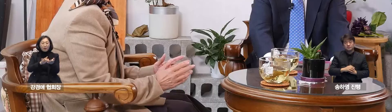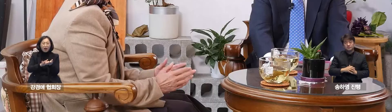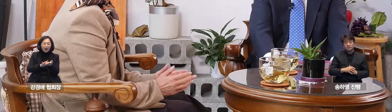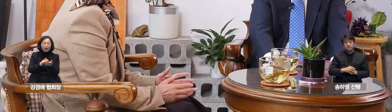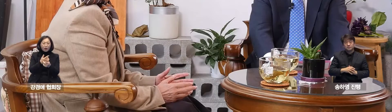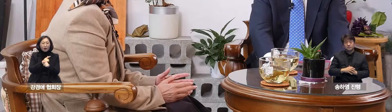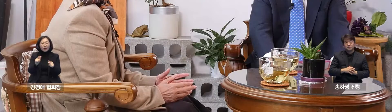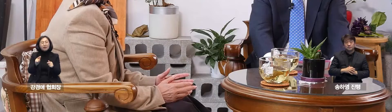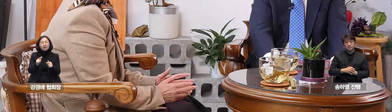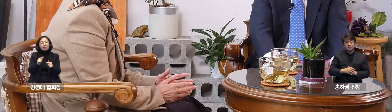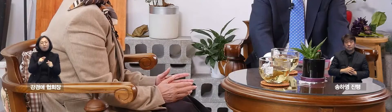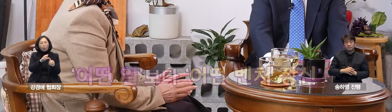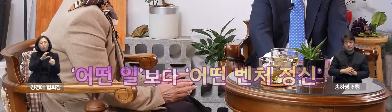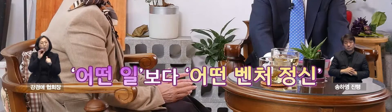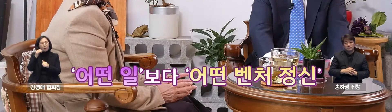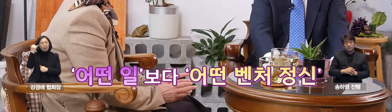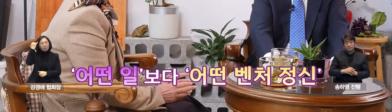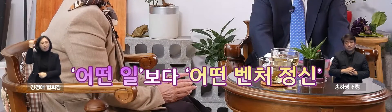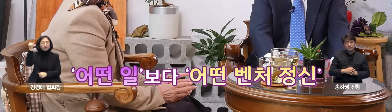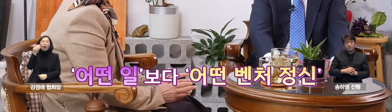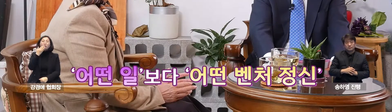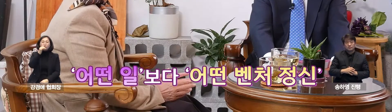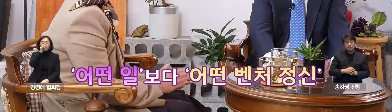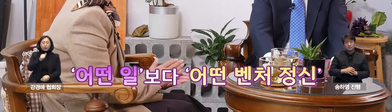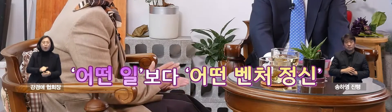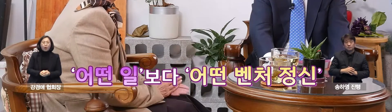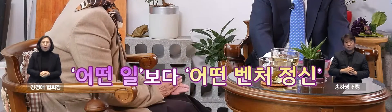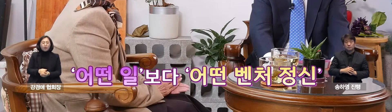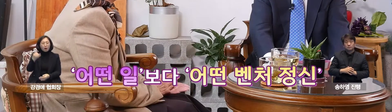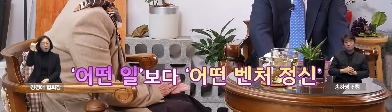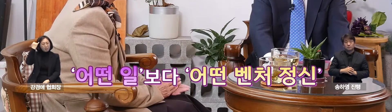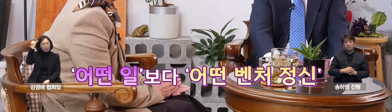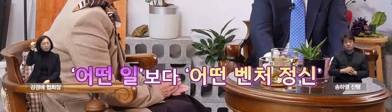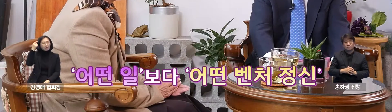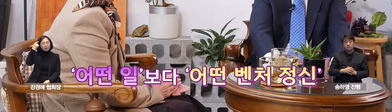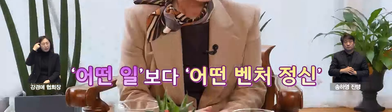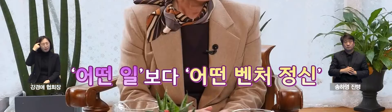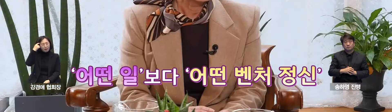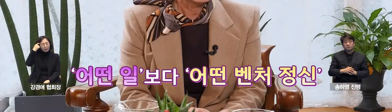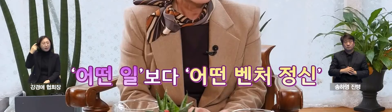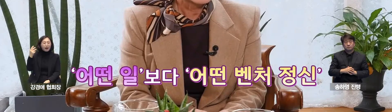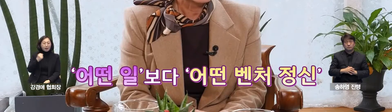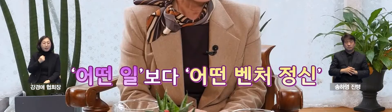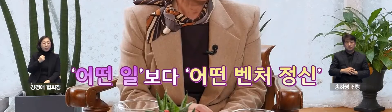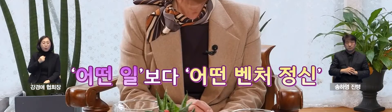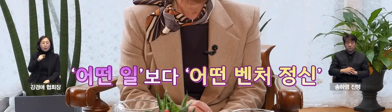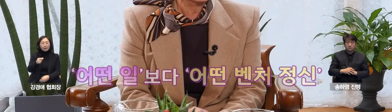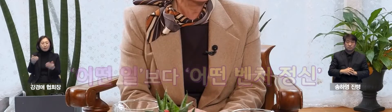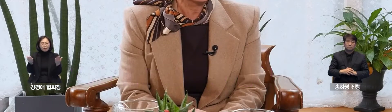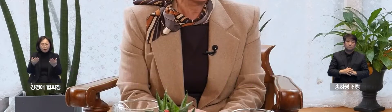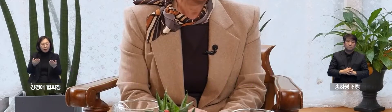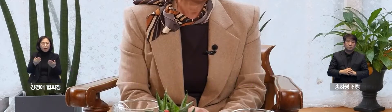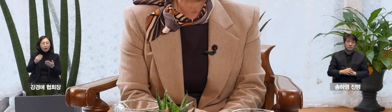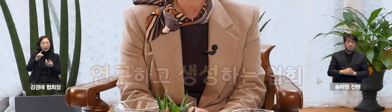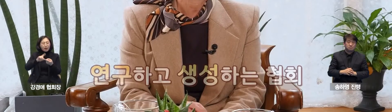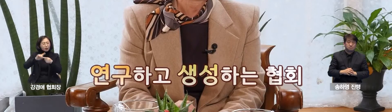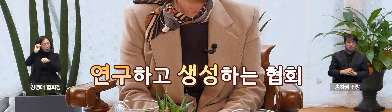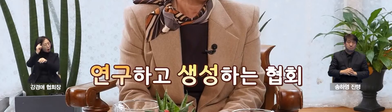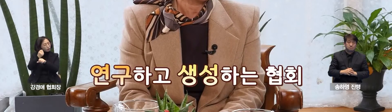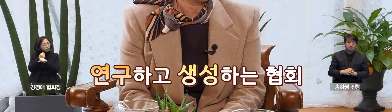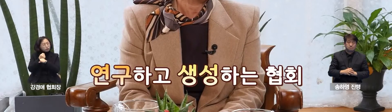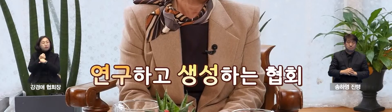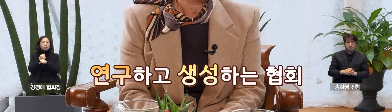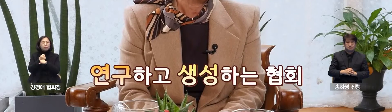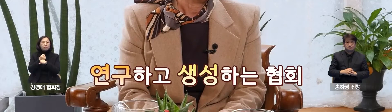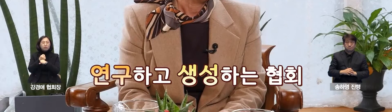어떤 일을 하느냐보다 벤처 정신을 가지고 얼마만큼 그 일에 대해서 깊이 파고 만들어낼